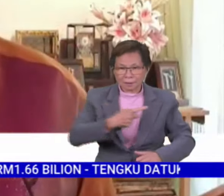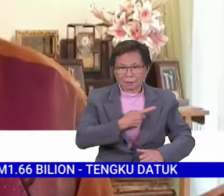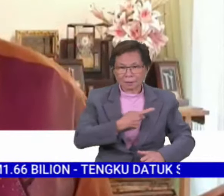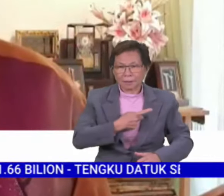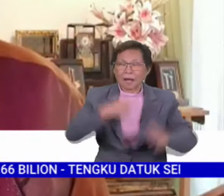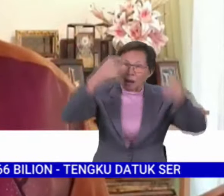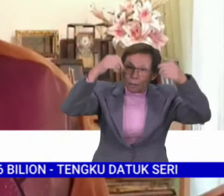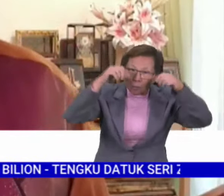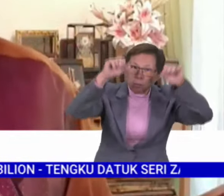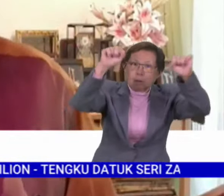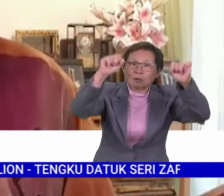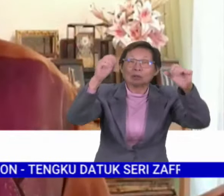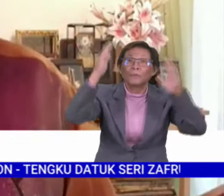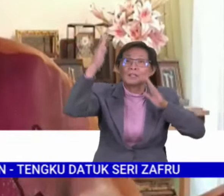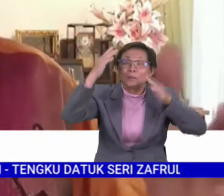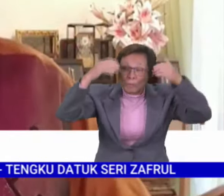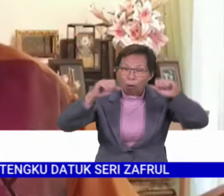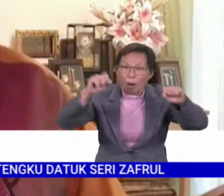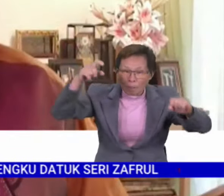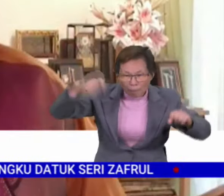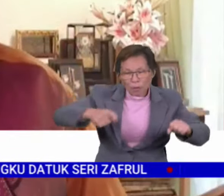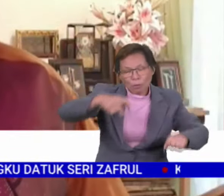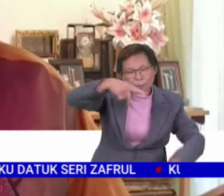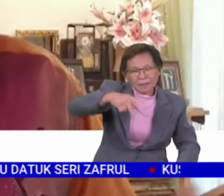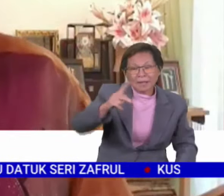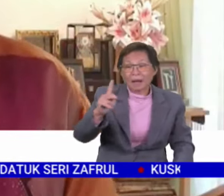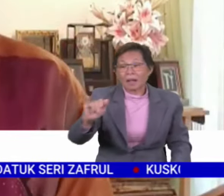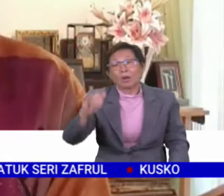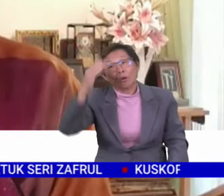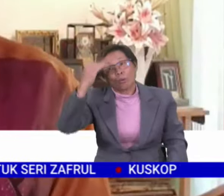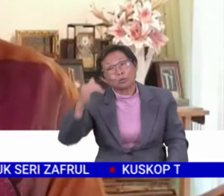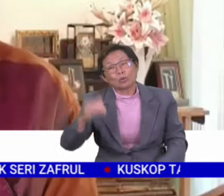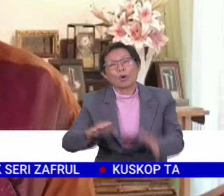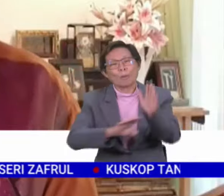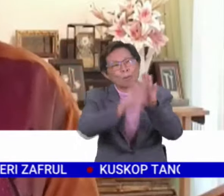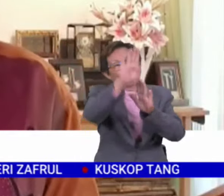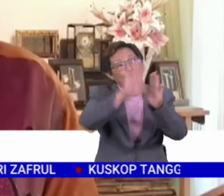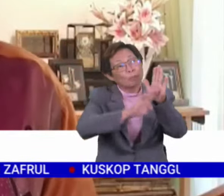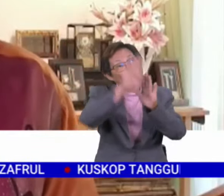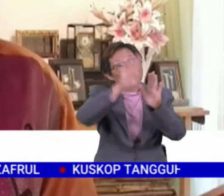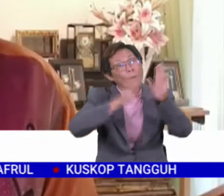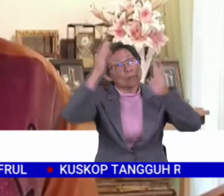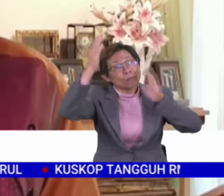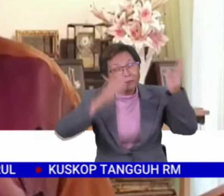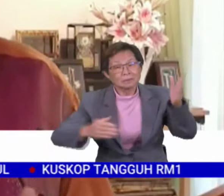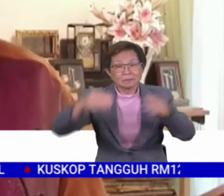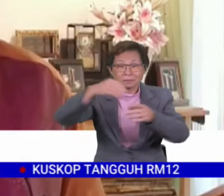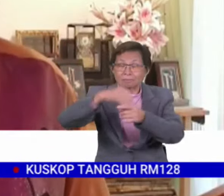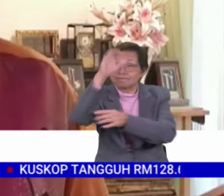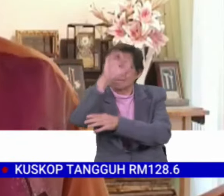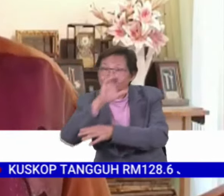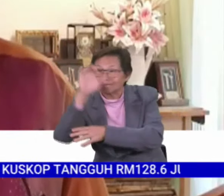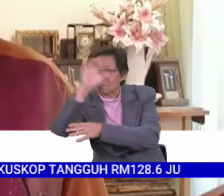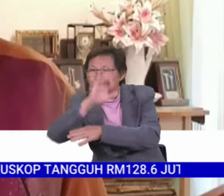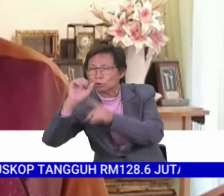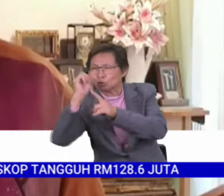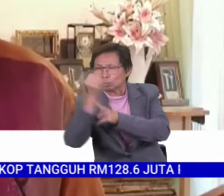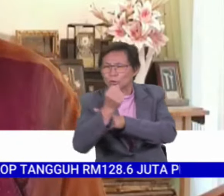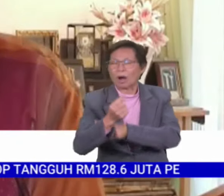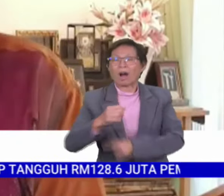sebagai majikan adalah memerlukan TKI ini untuk pembangunan negara. Jadi dalam mencari